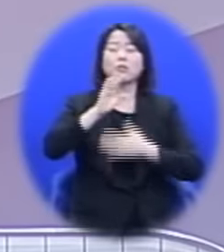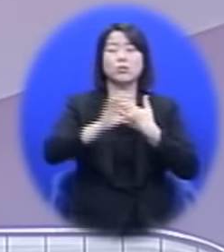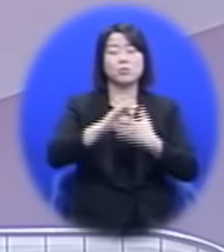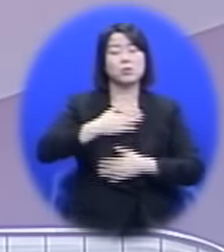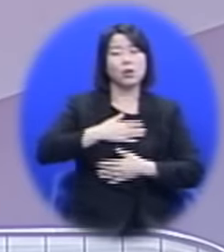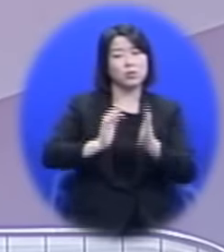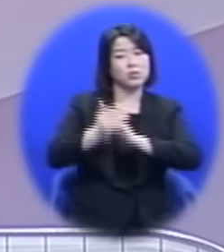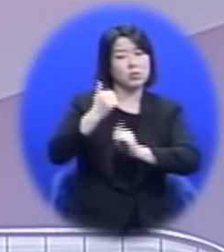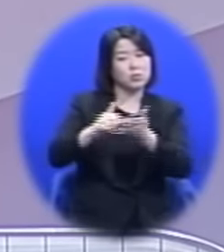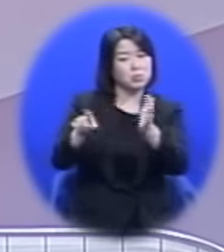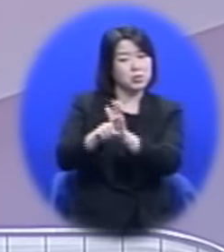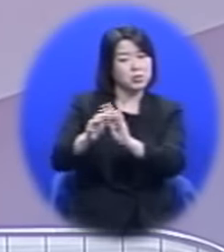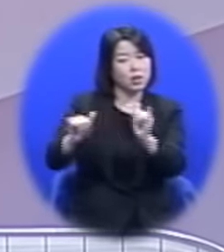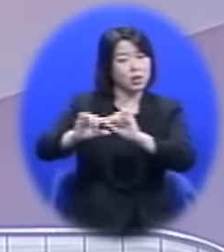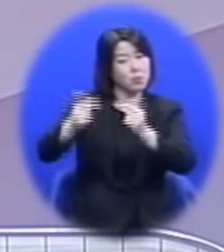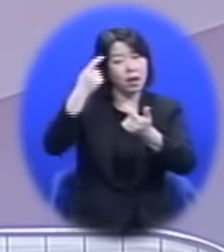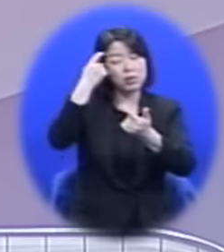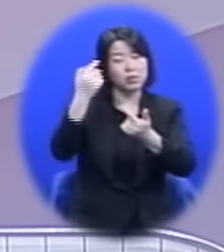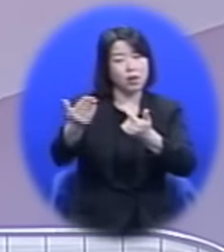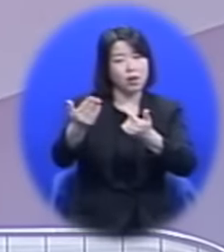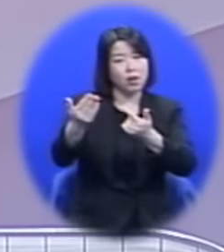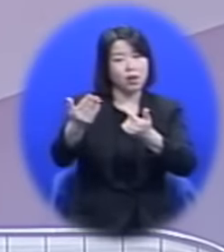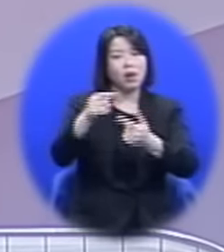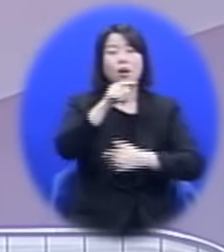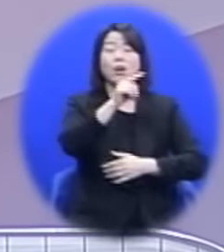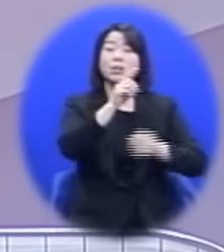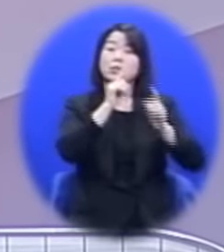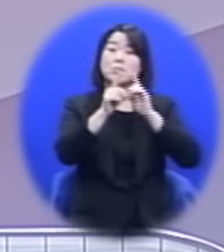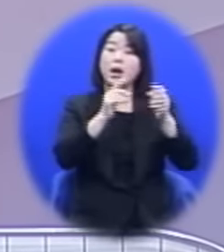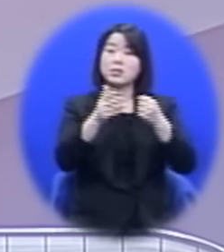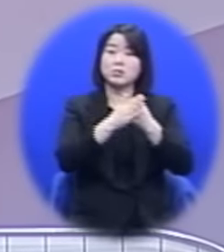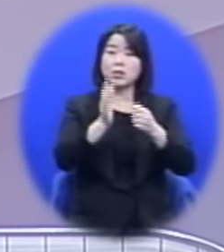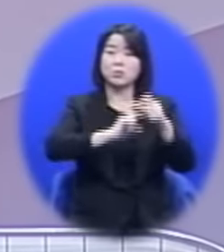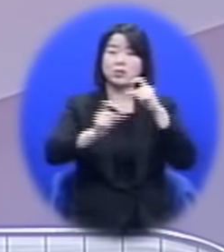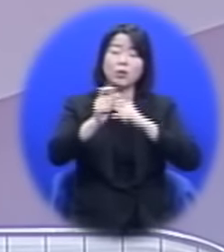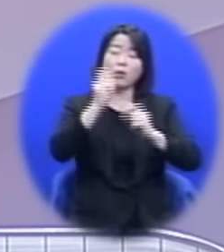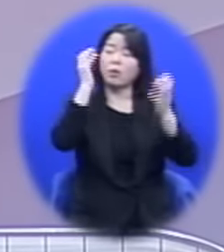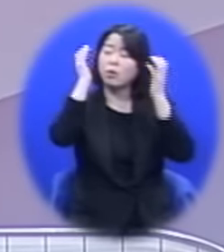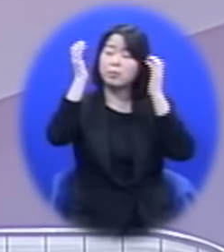아닌가? 저는 그 말씀 때문에 더 혼란스러웠습니다.